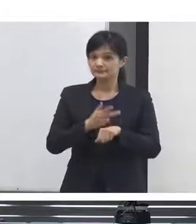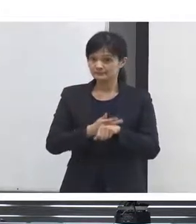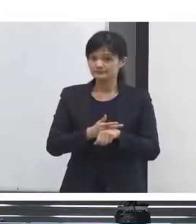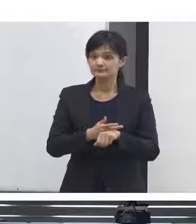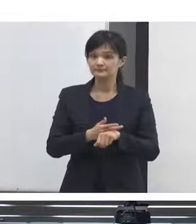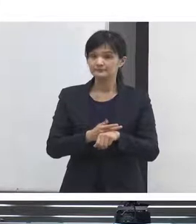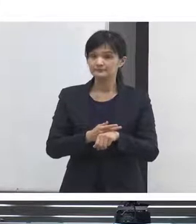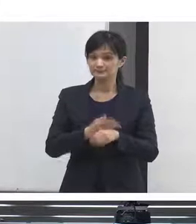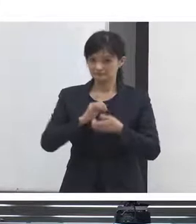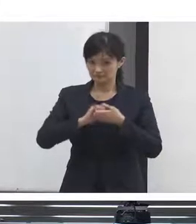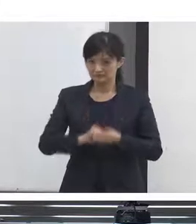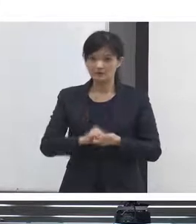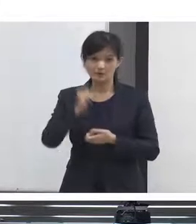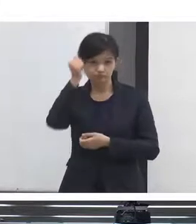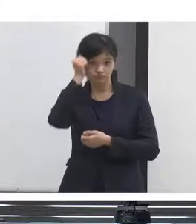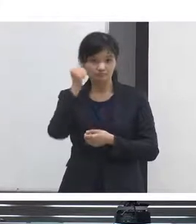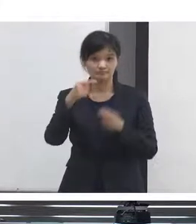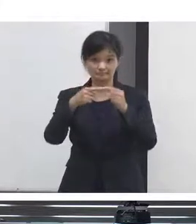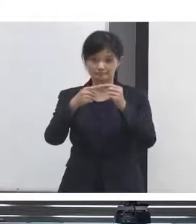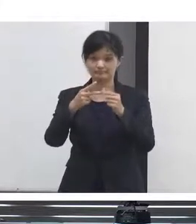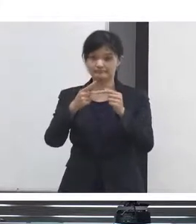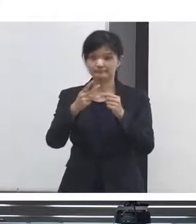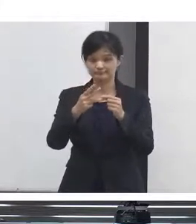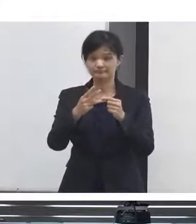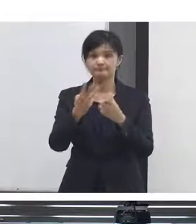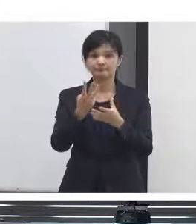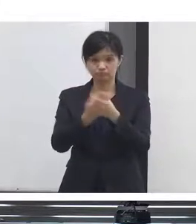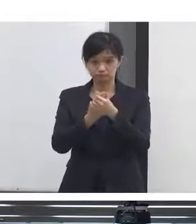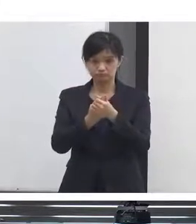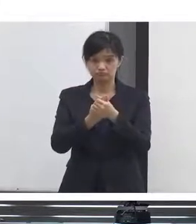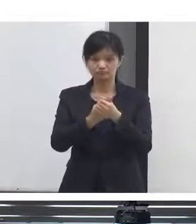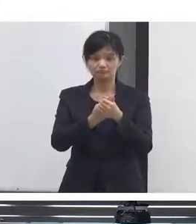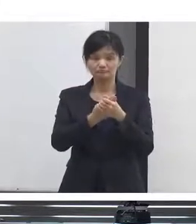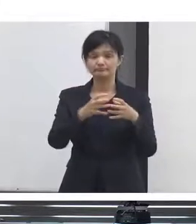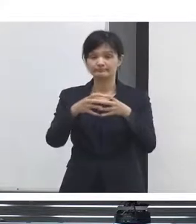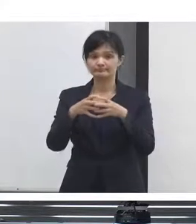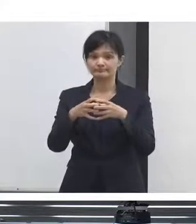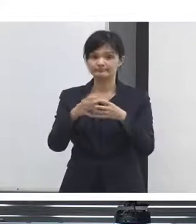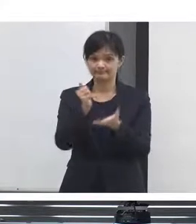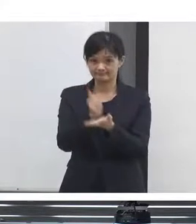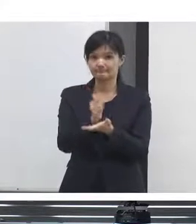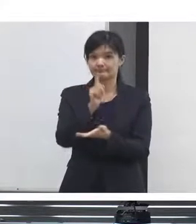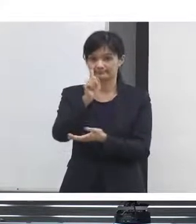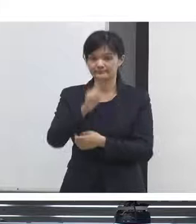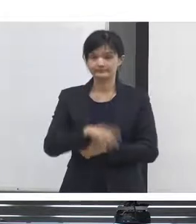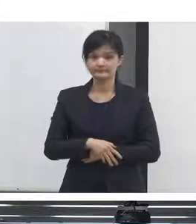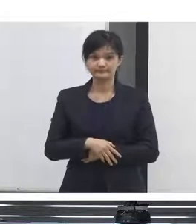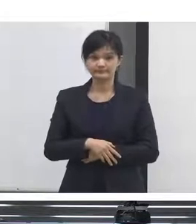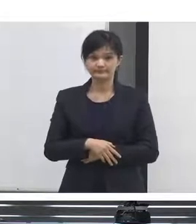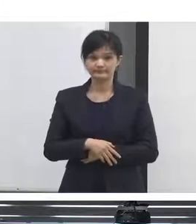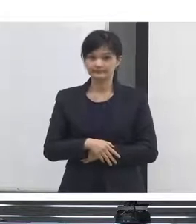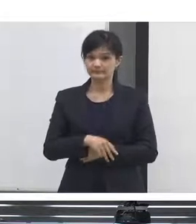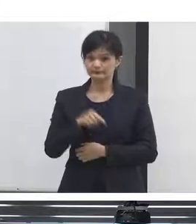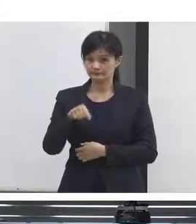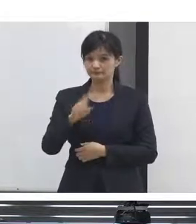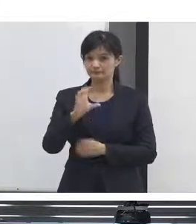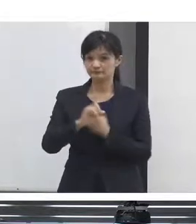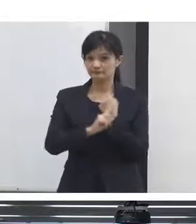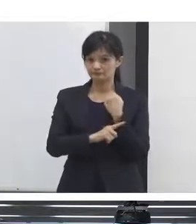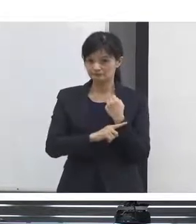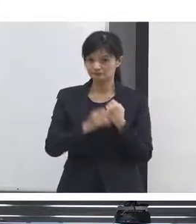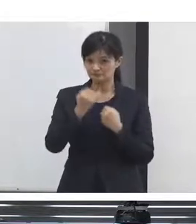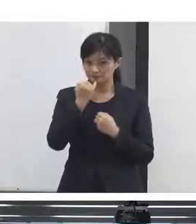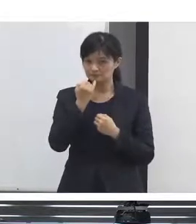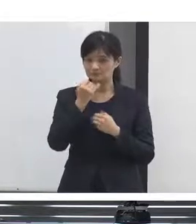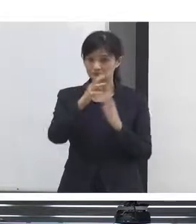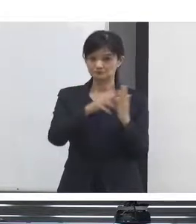而且一定要有三个组成三个才是一个 triple 的哦。那这样的组成方式，事实上我们可以从一个关联式资料